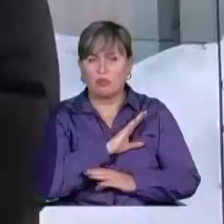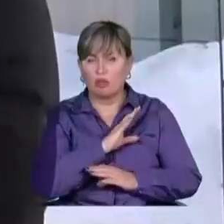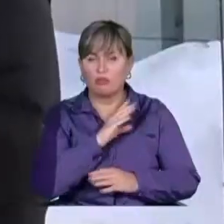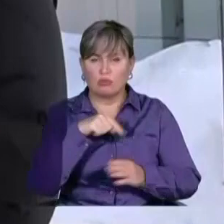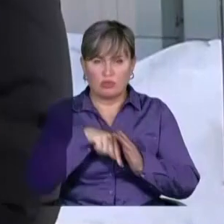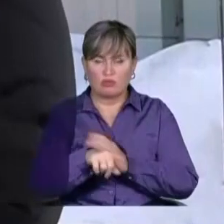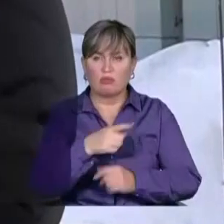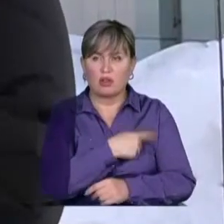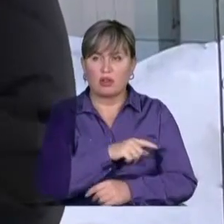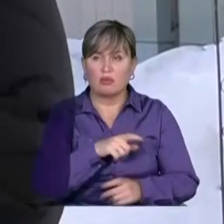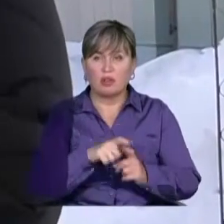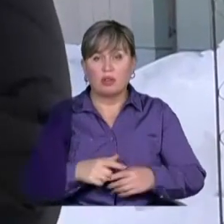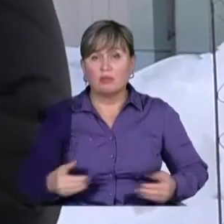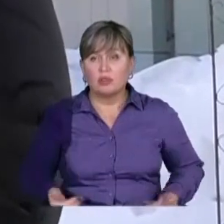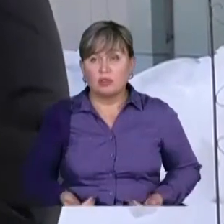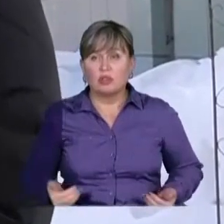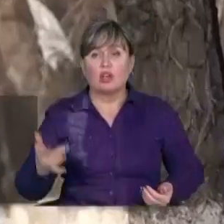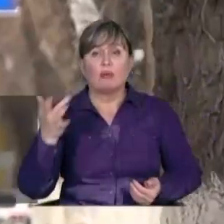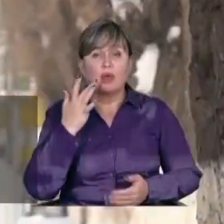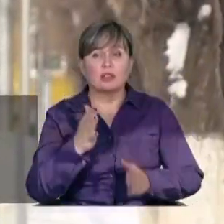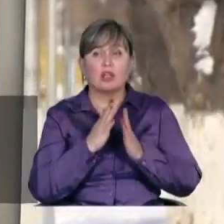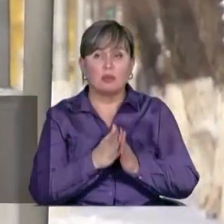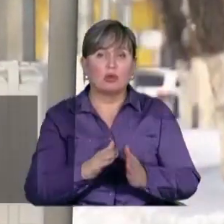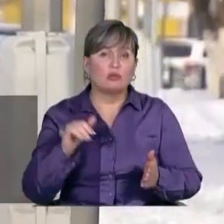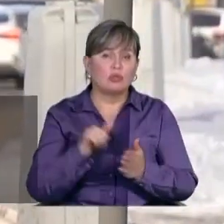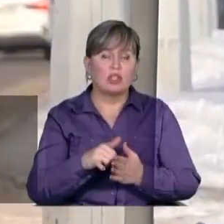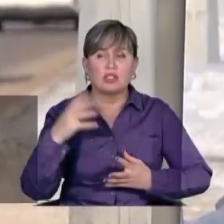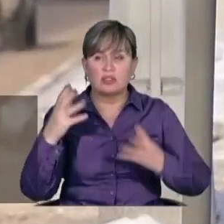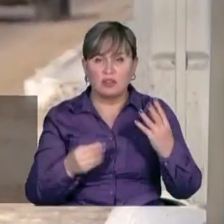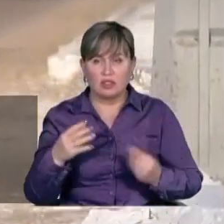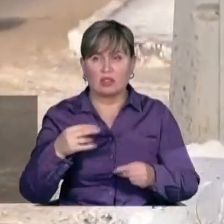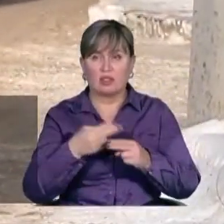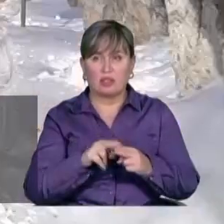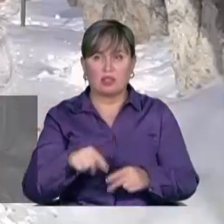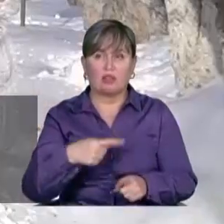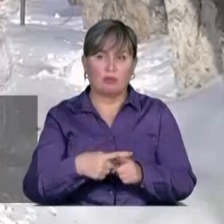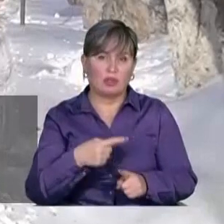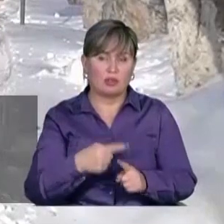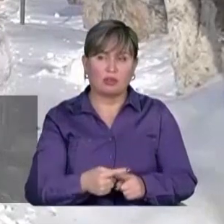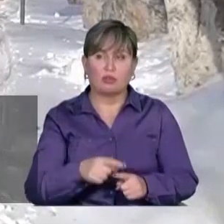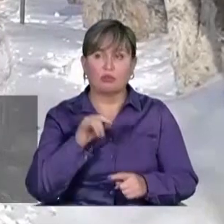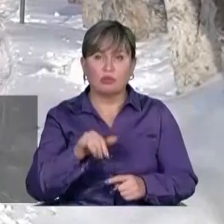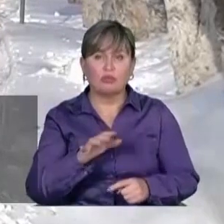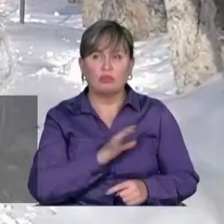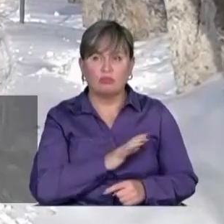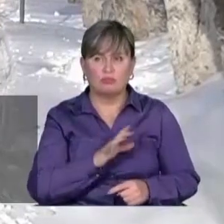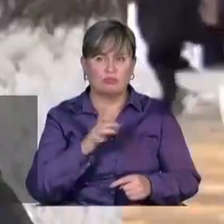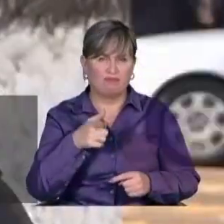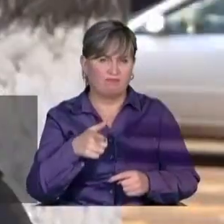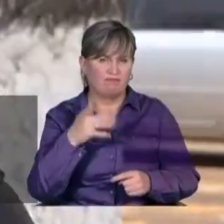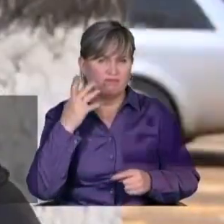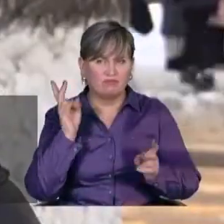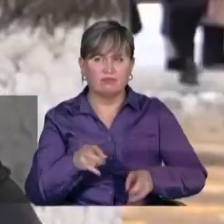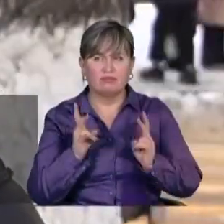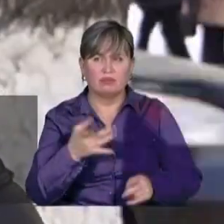стенах больницы. По словам жителей, они неоднократно просили установить светофор именно на этом перекрестке, так как у него была дурная слава.